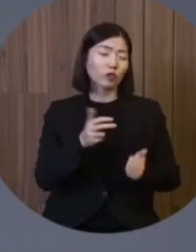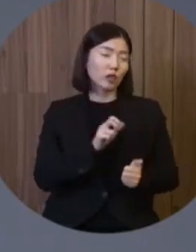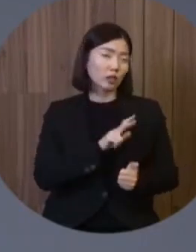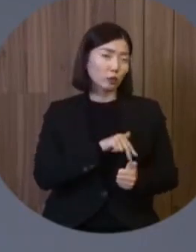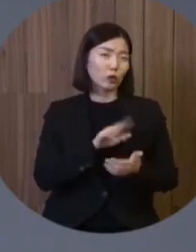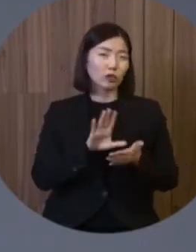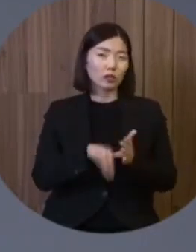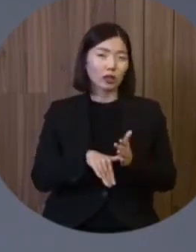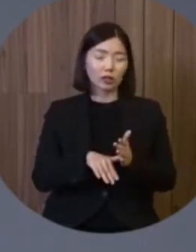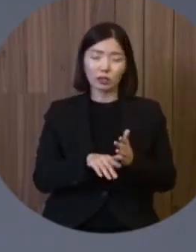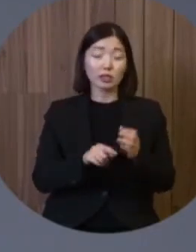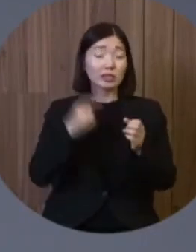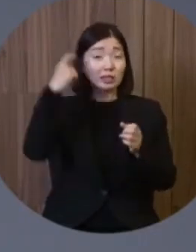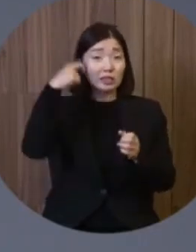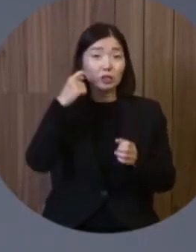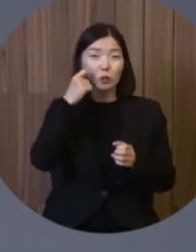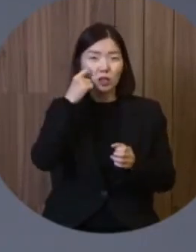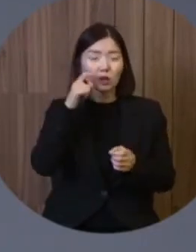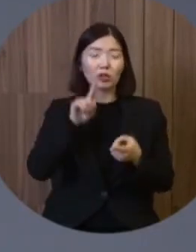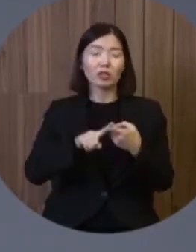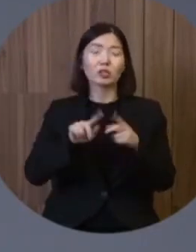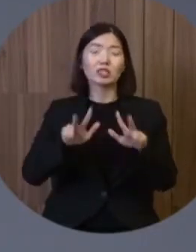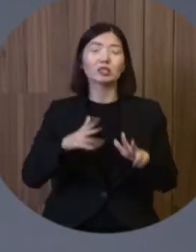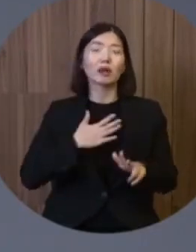없었던 깊은 이해를 하게 됩니다.